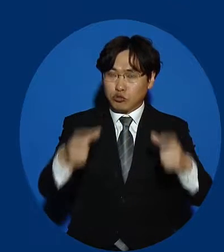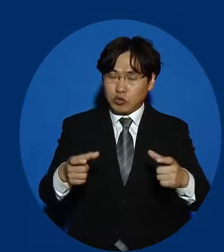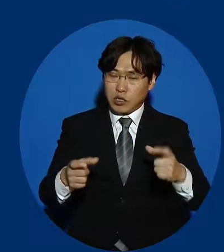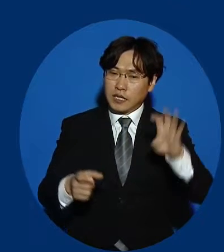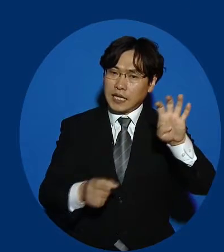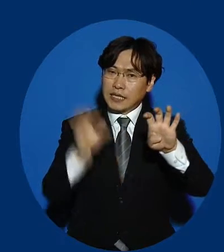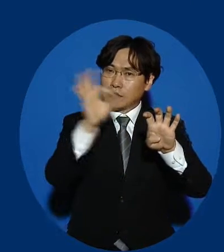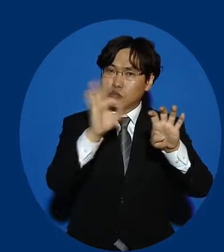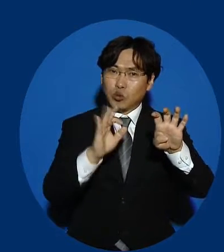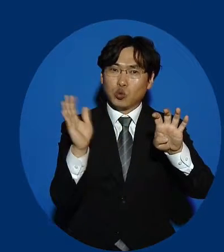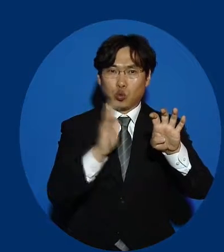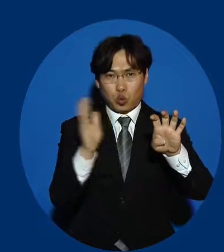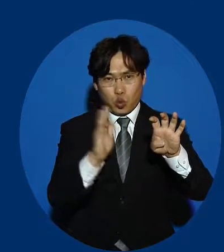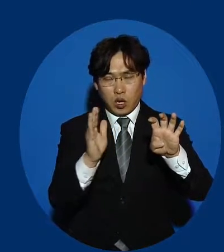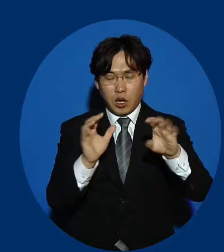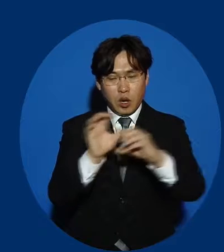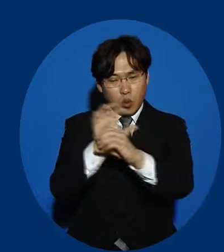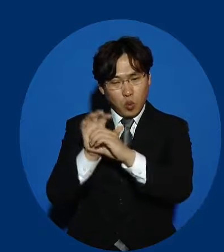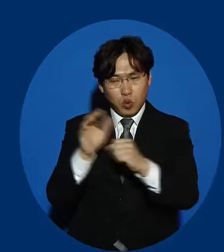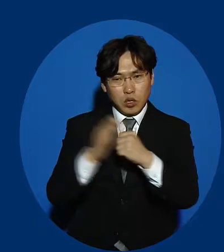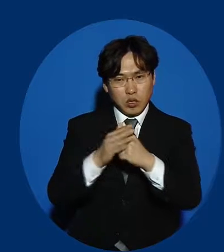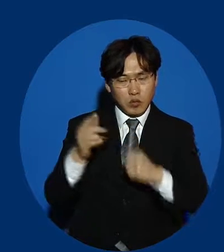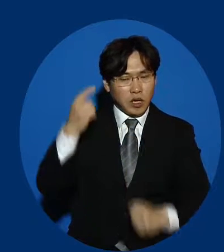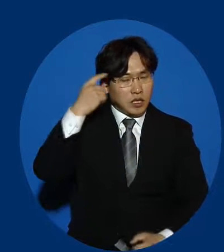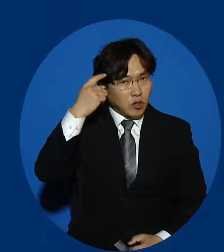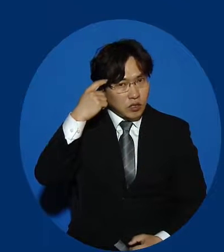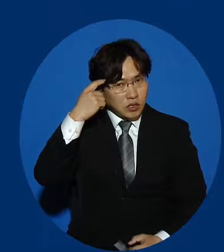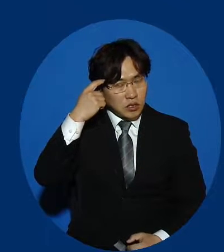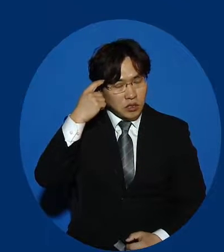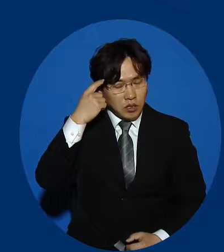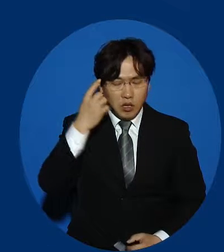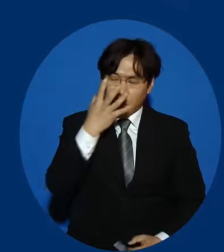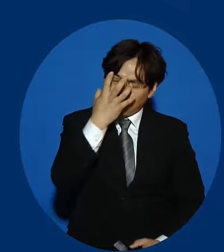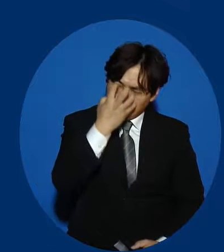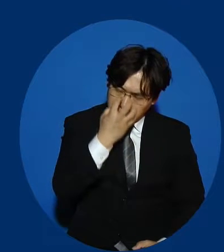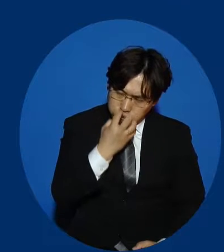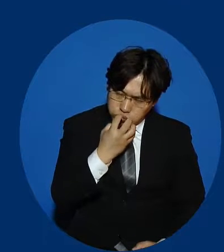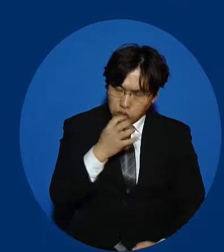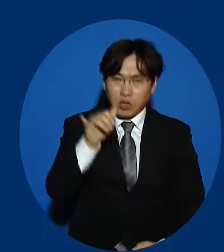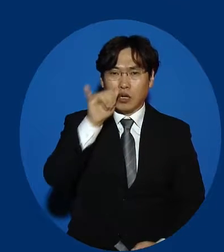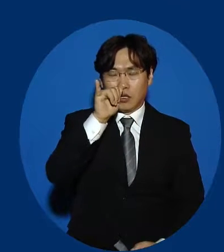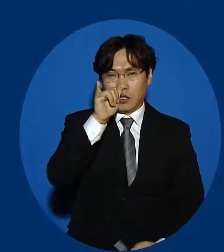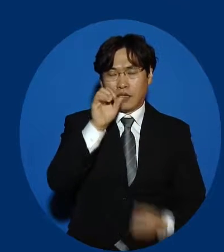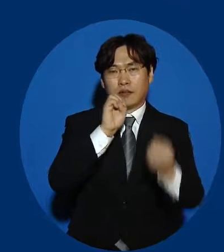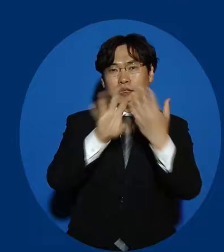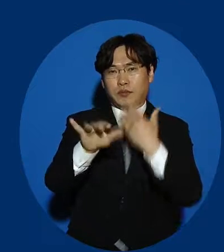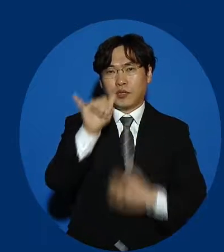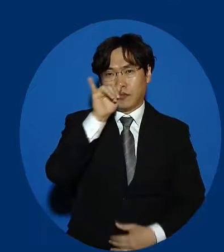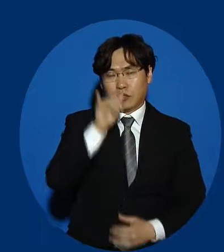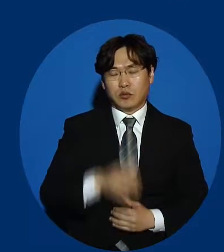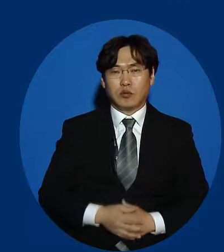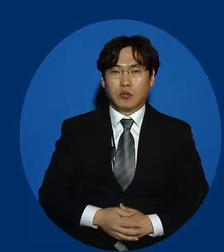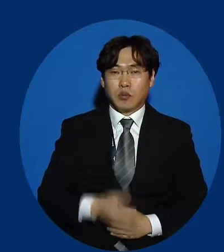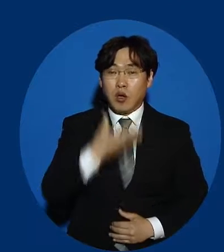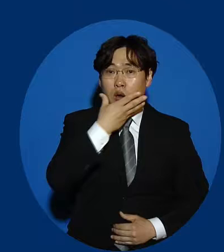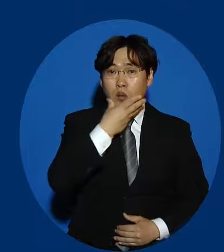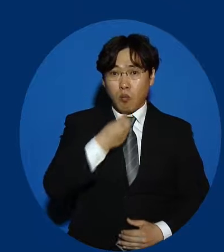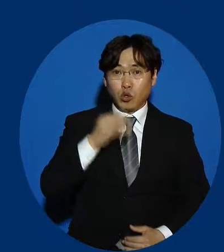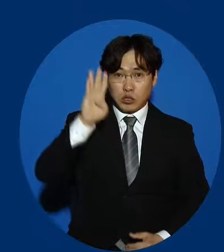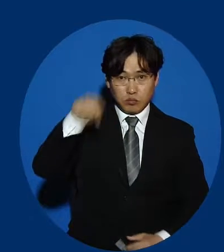40%가 코로나19 때문에 정신건강, 그러니까 우울감이 생겼다라는 답변을 했다고 합니다. 사실 복지부도